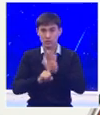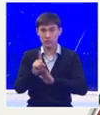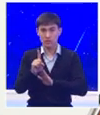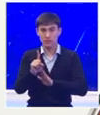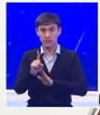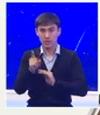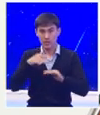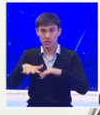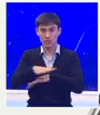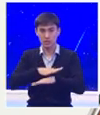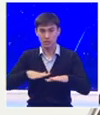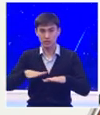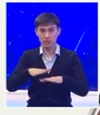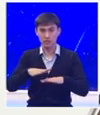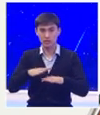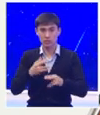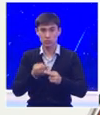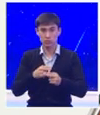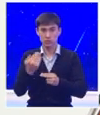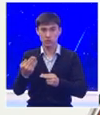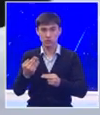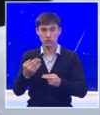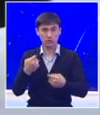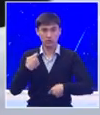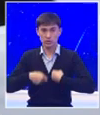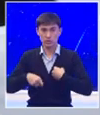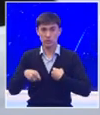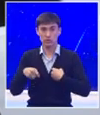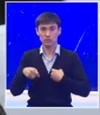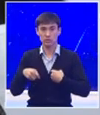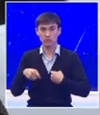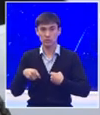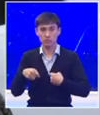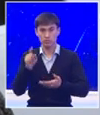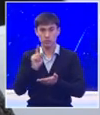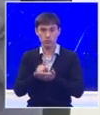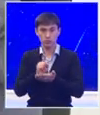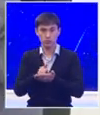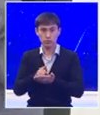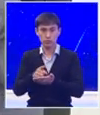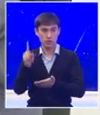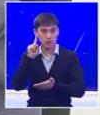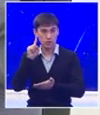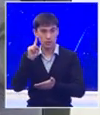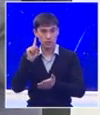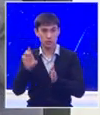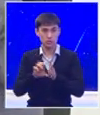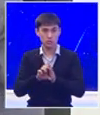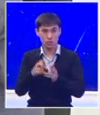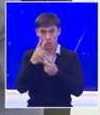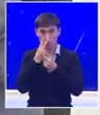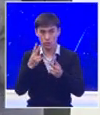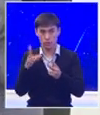мына елдерді, бұл кісілерді еріккеннен жүрген жоқ қой. Мен міндетті түрде осы естіген